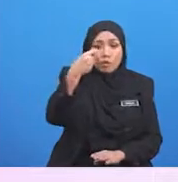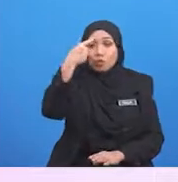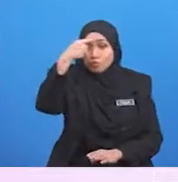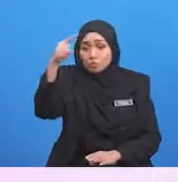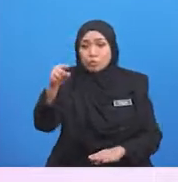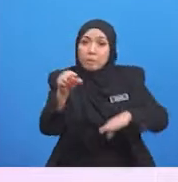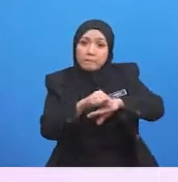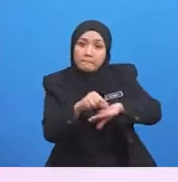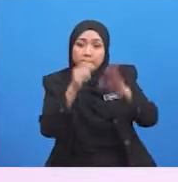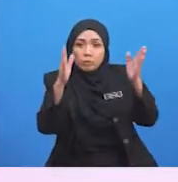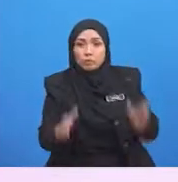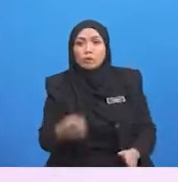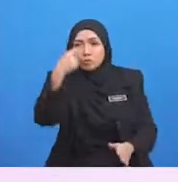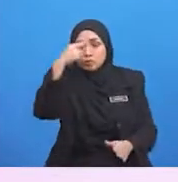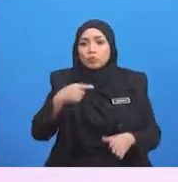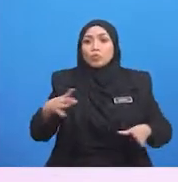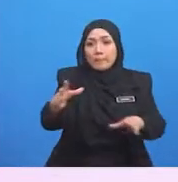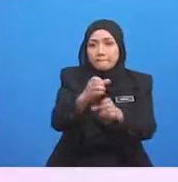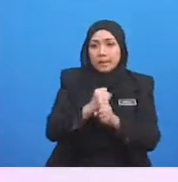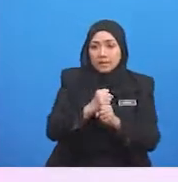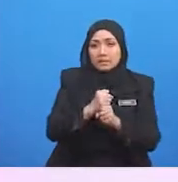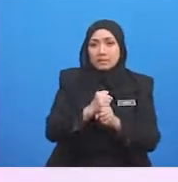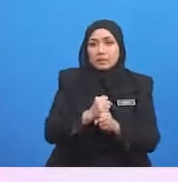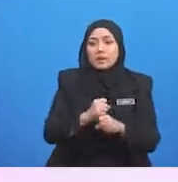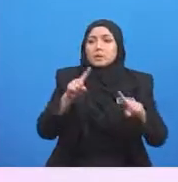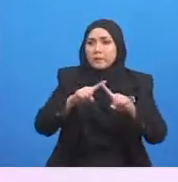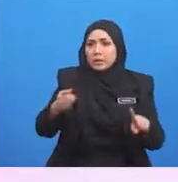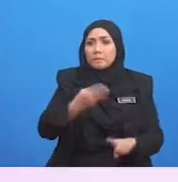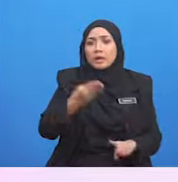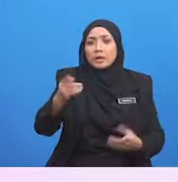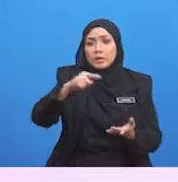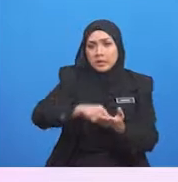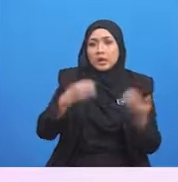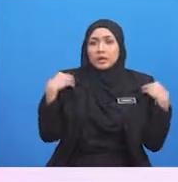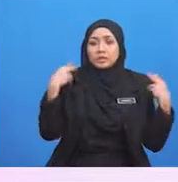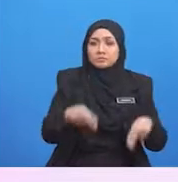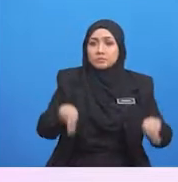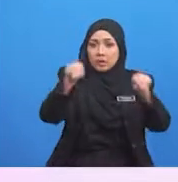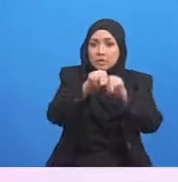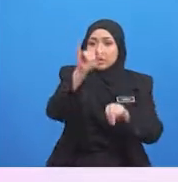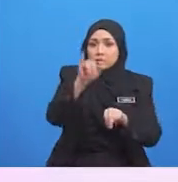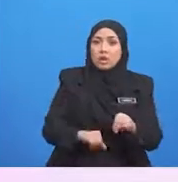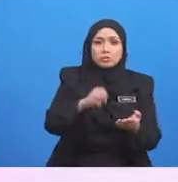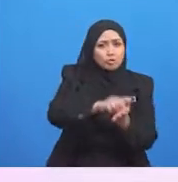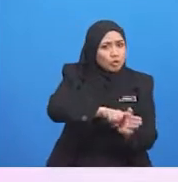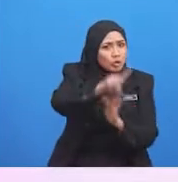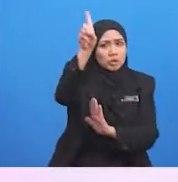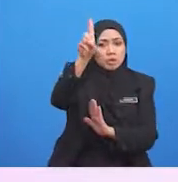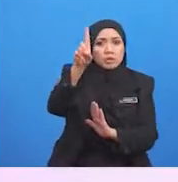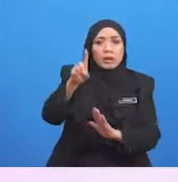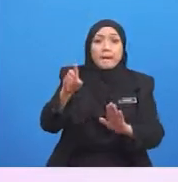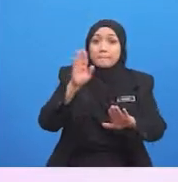untuk mendapatkannya. Namun, barang ini mempunyai nilai komersial yang tinggi pada masa